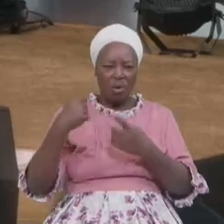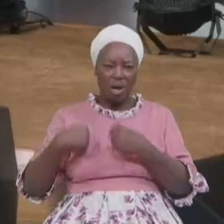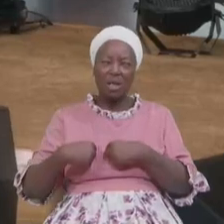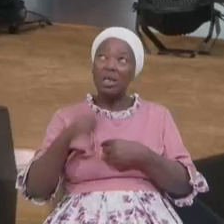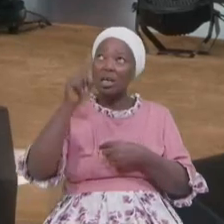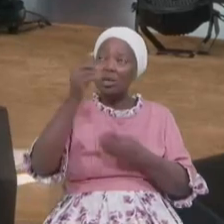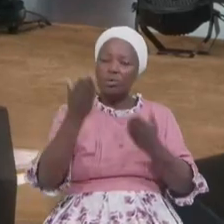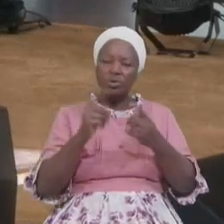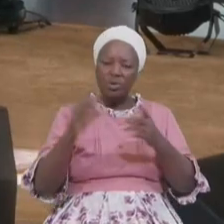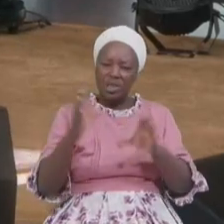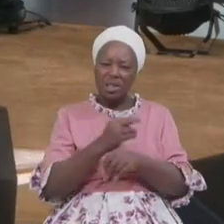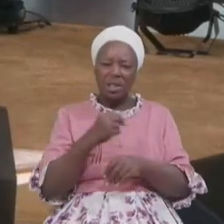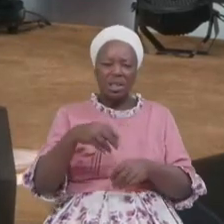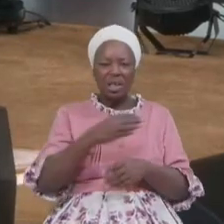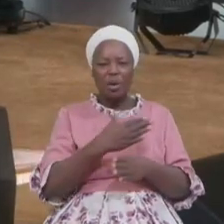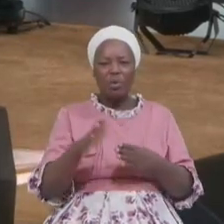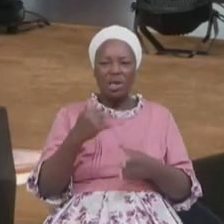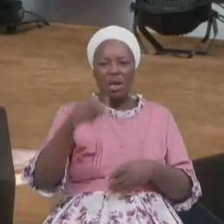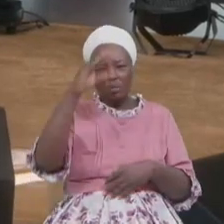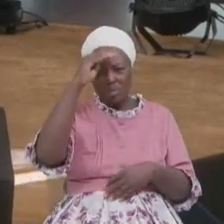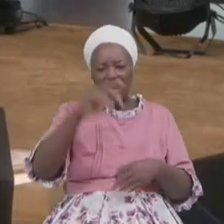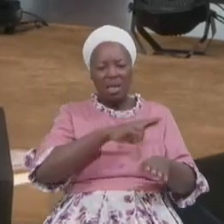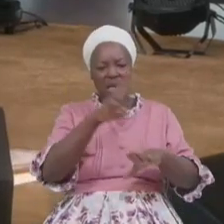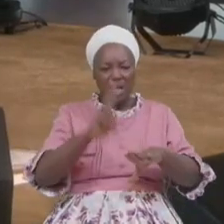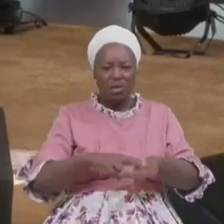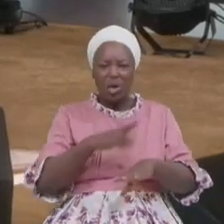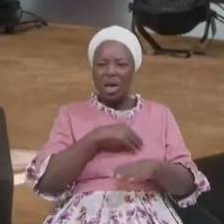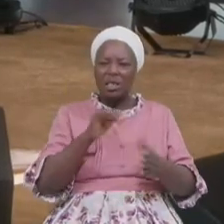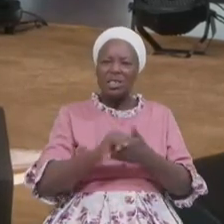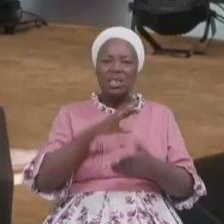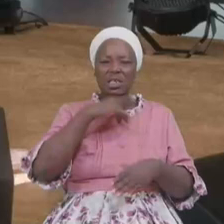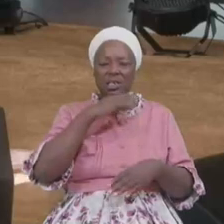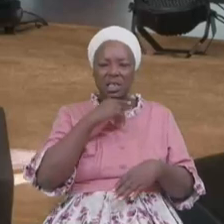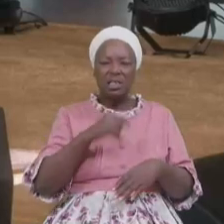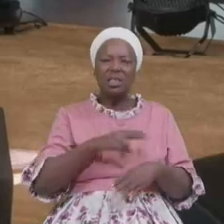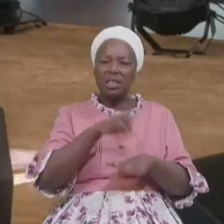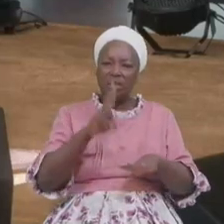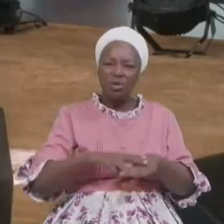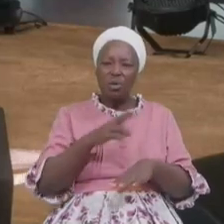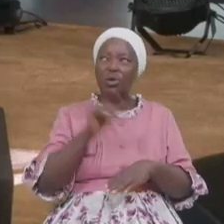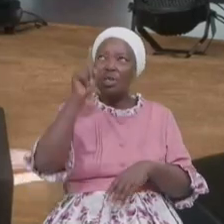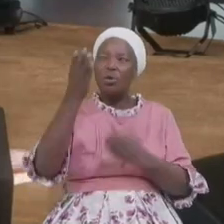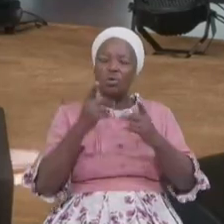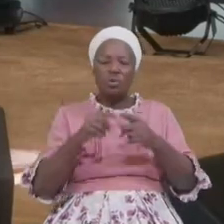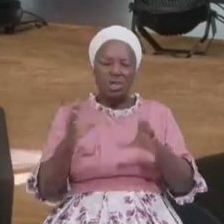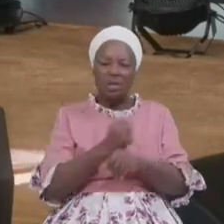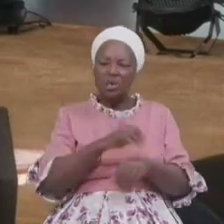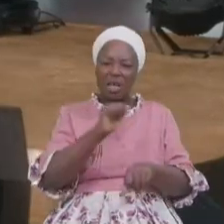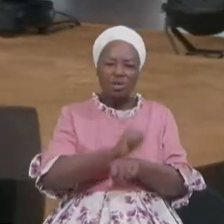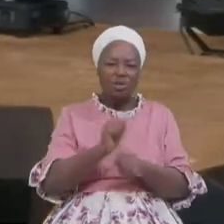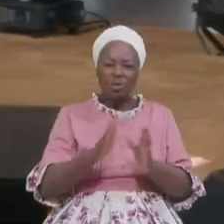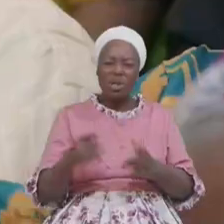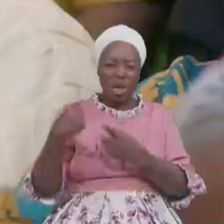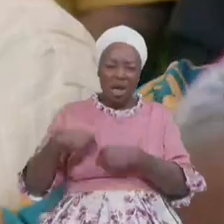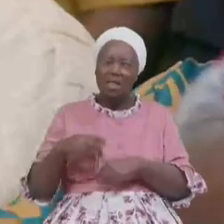nature adamique. Il veut ôter la dépravation. Il veut ôter ce cœur de pierre. Il veut